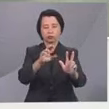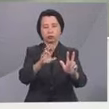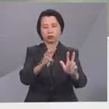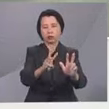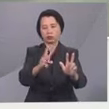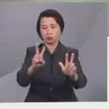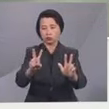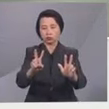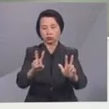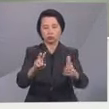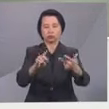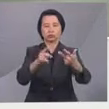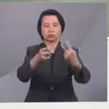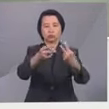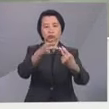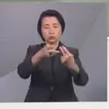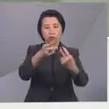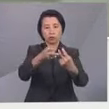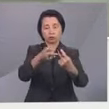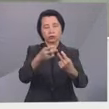362 dan Pulau Pinang